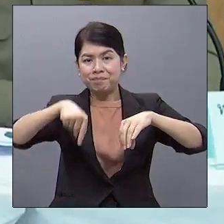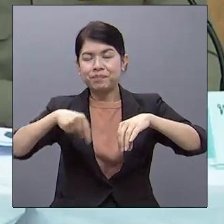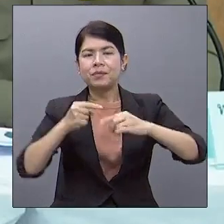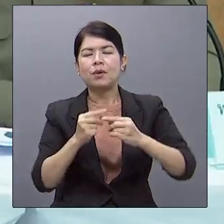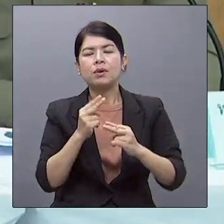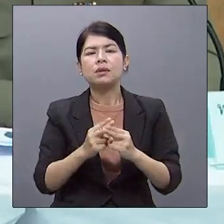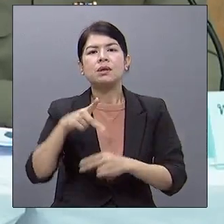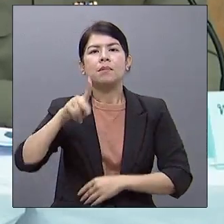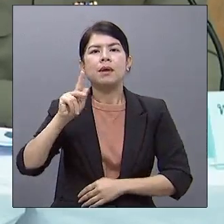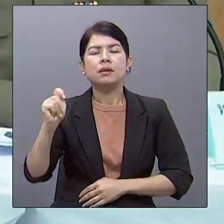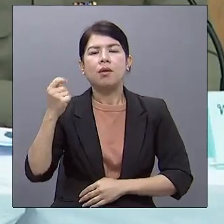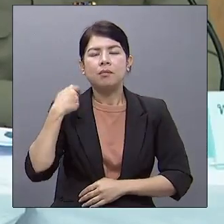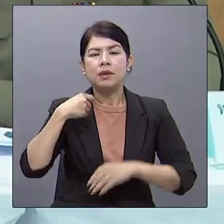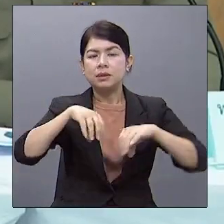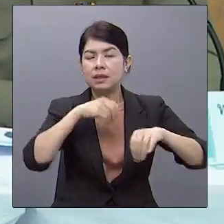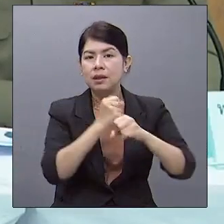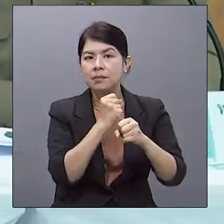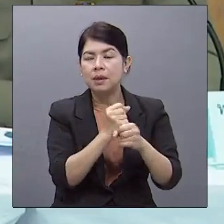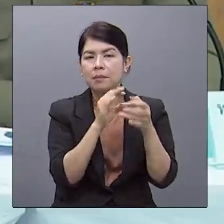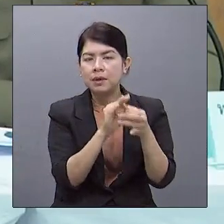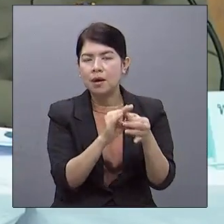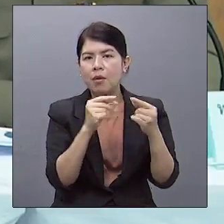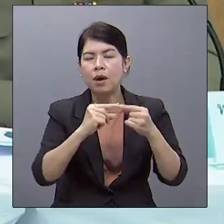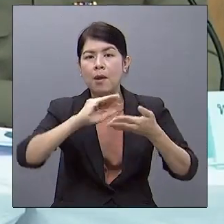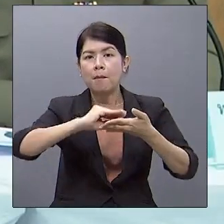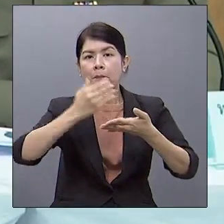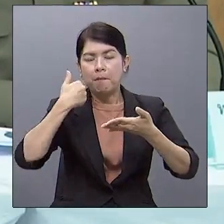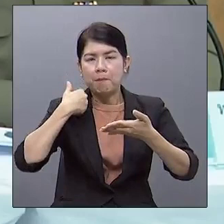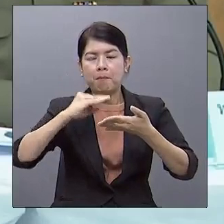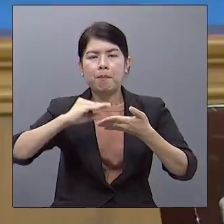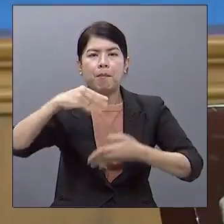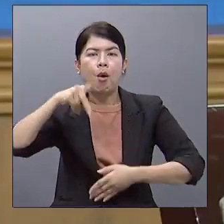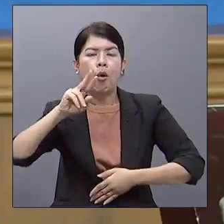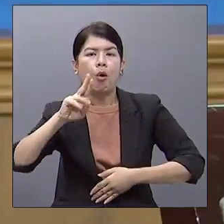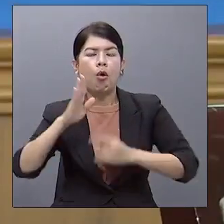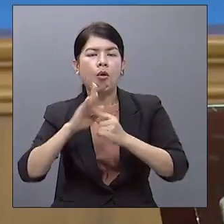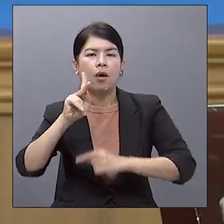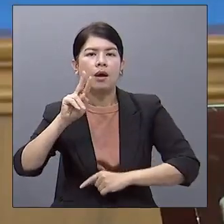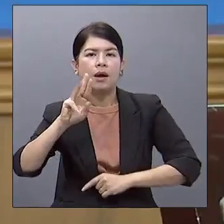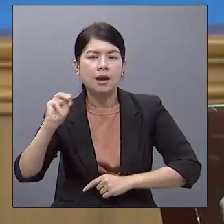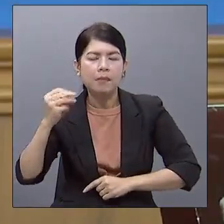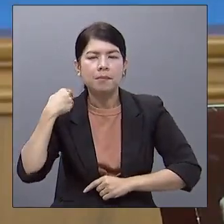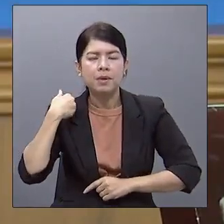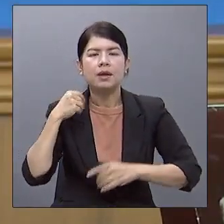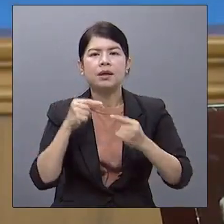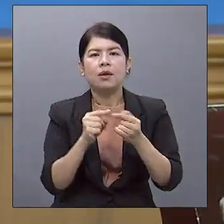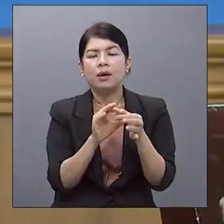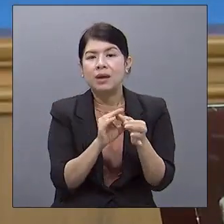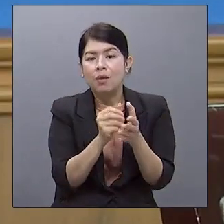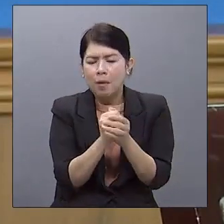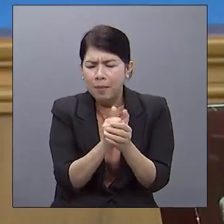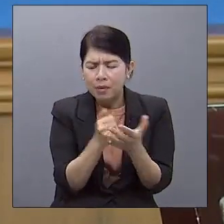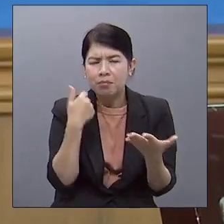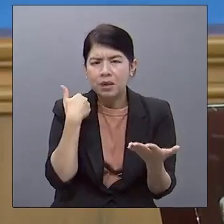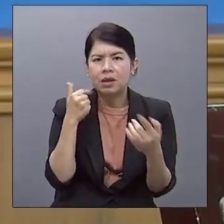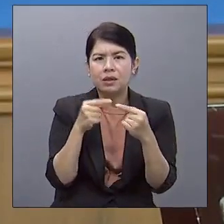จัดทำบริษัทผลิตเกมผลิตโปรแกรมพัฒนาซอฟต์แวร์จัดการบัญชีจดทะเบียนพาณิชย์จัดการการเงินแล้ว